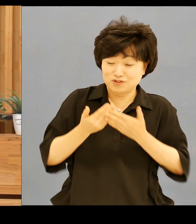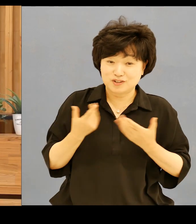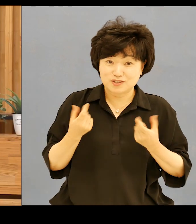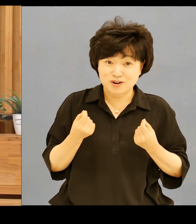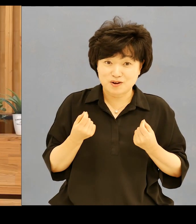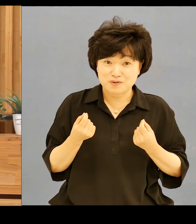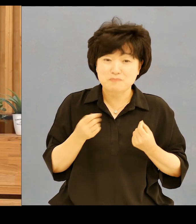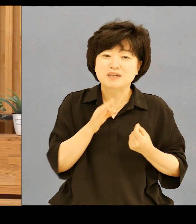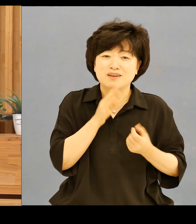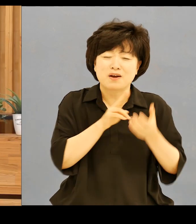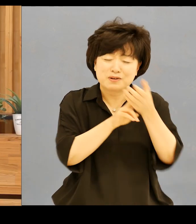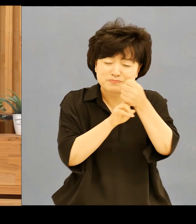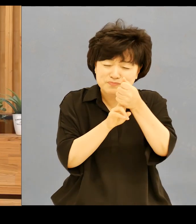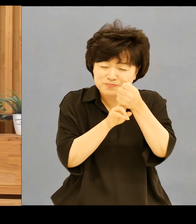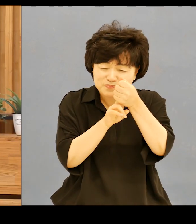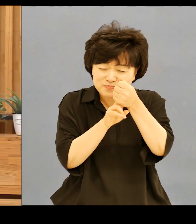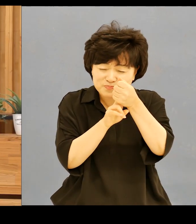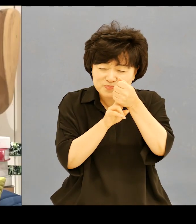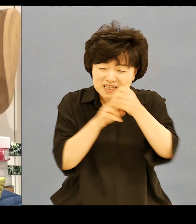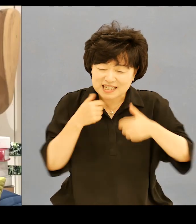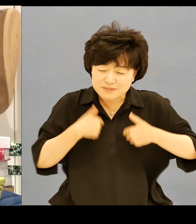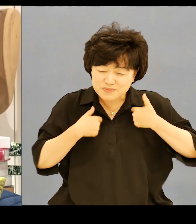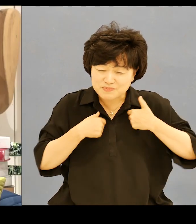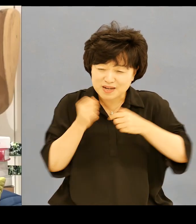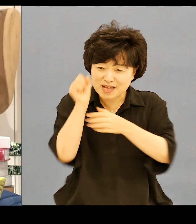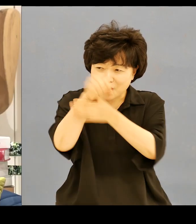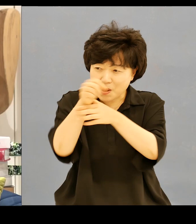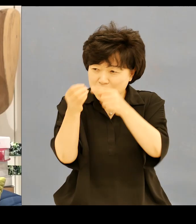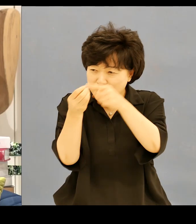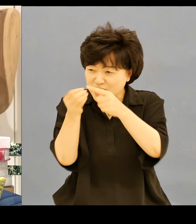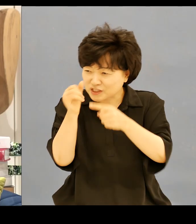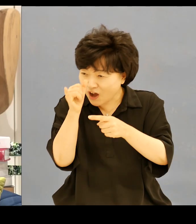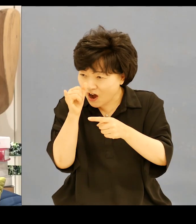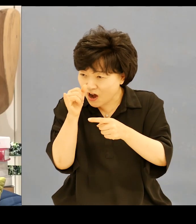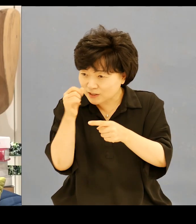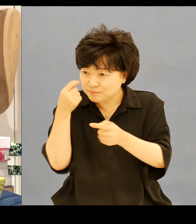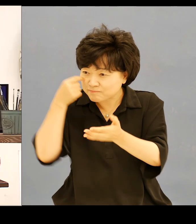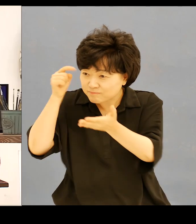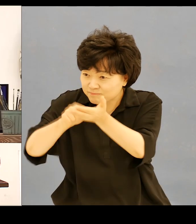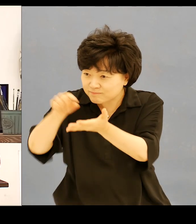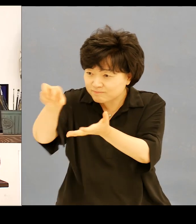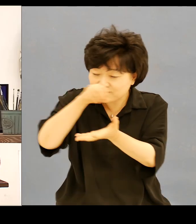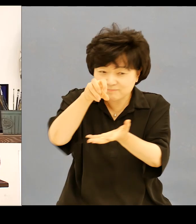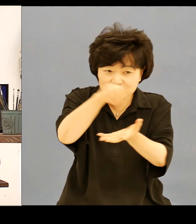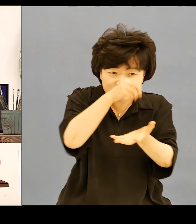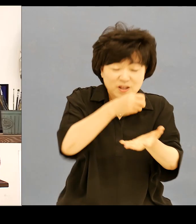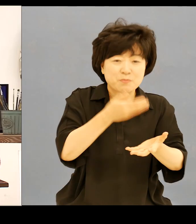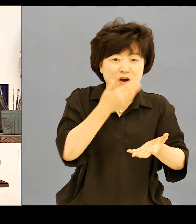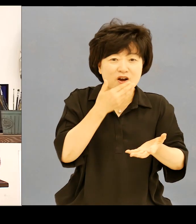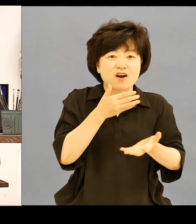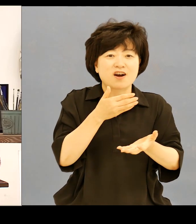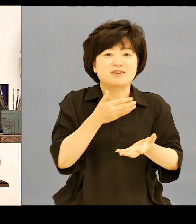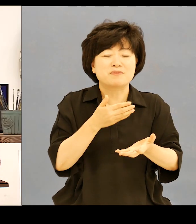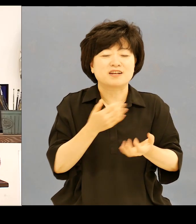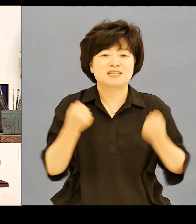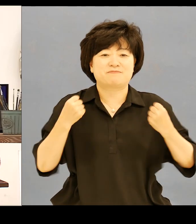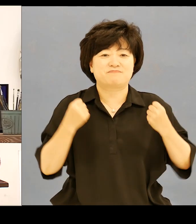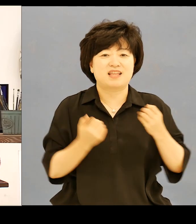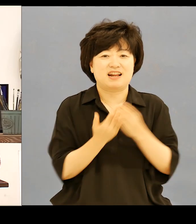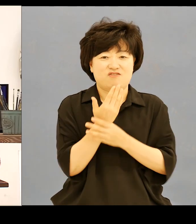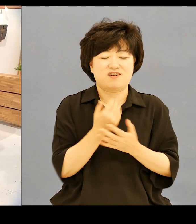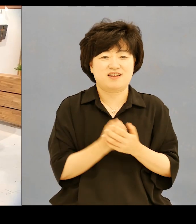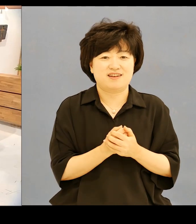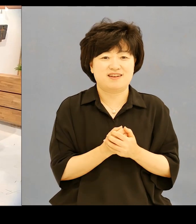곳에 기쁨이란 단 열매들을 숨겨놓고 계세요. 우리가 그것을 찾아서 먹으면 또 약이 되고 힘 날 거예요. 저는